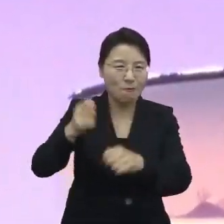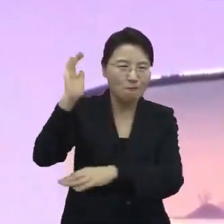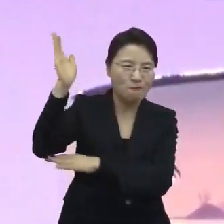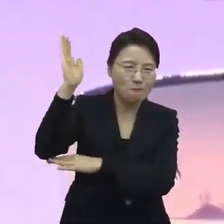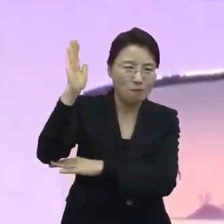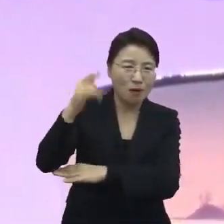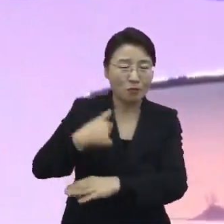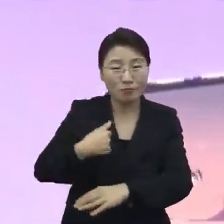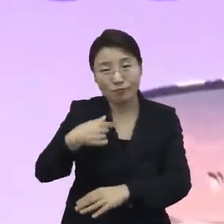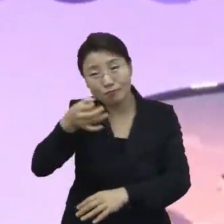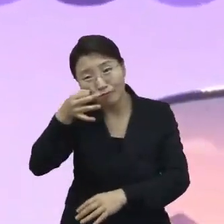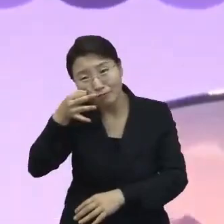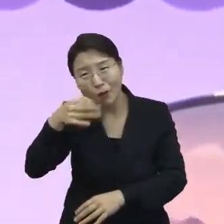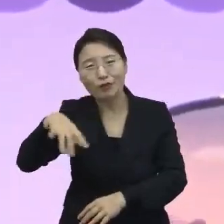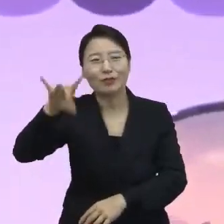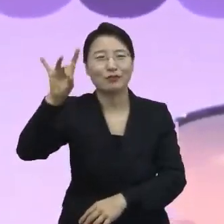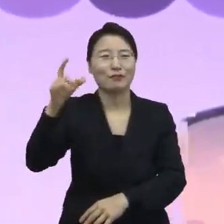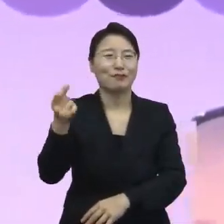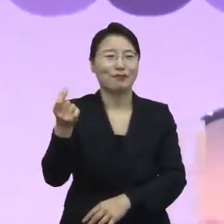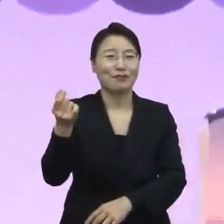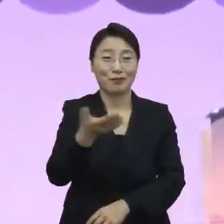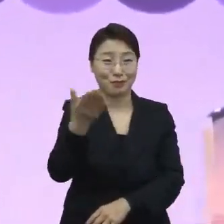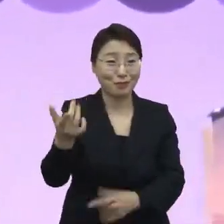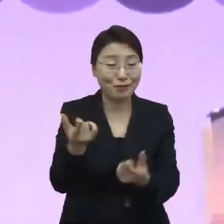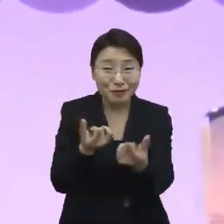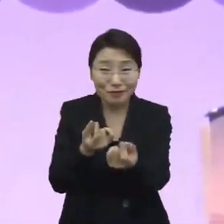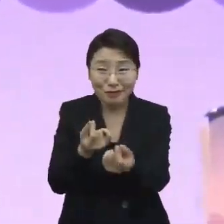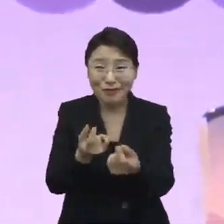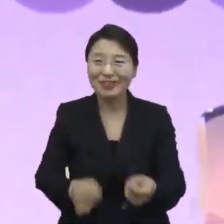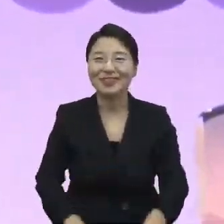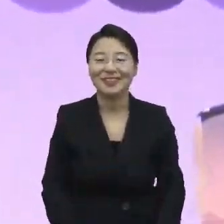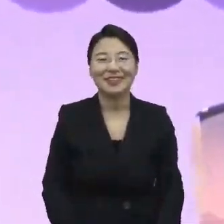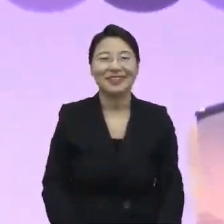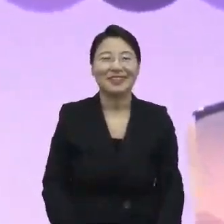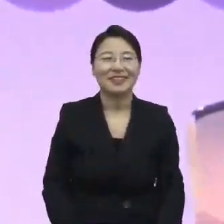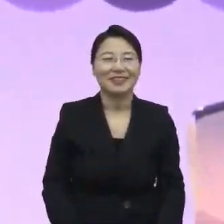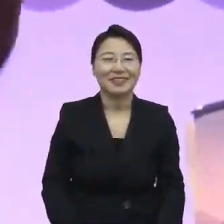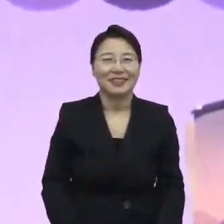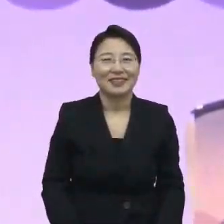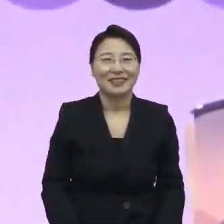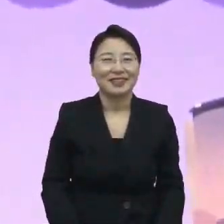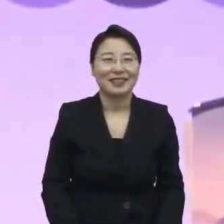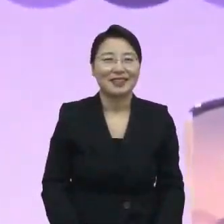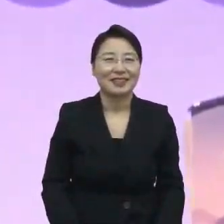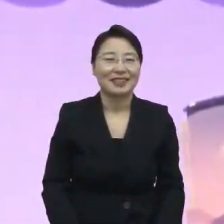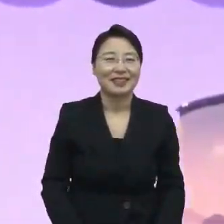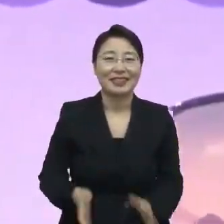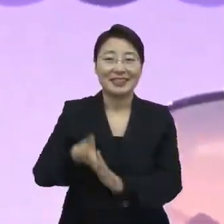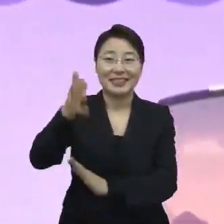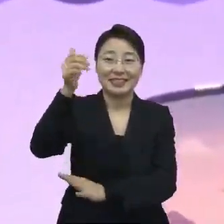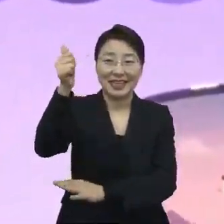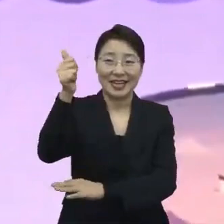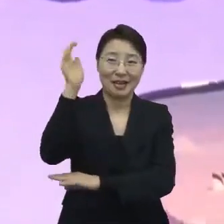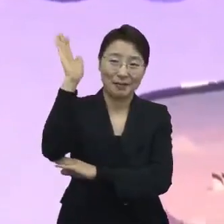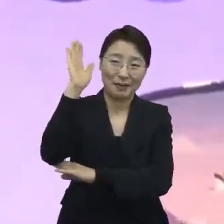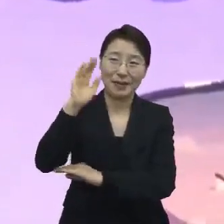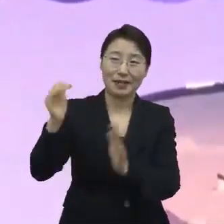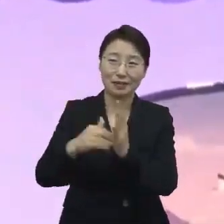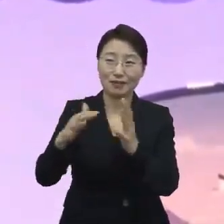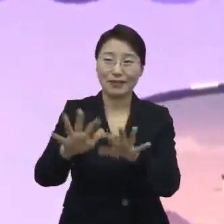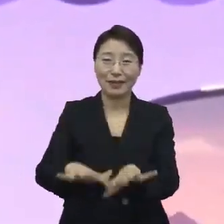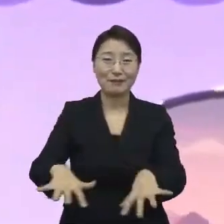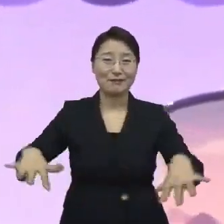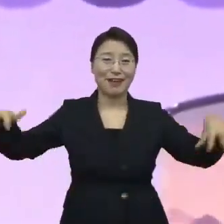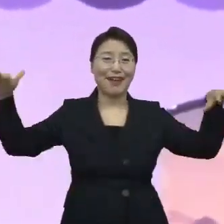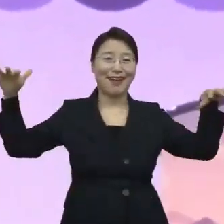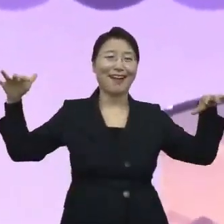저는 여러분 본 적 있으세요? 없으시죠? 저 이렇게 기다리다가 시장님 말씀 끝나니까 쭉 나가신데 우리